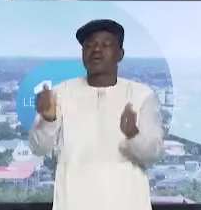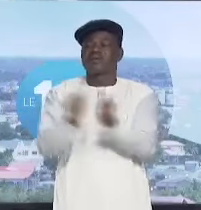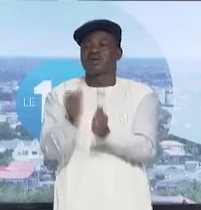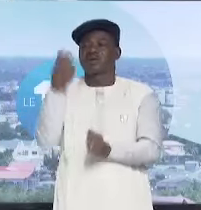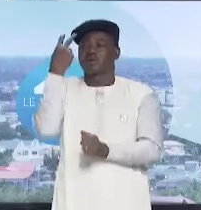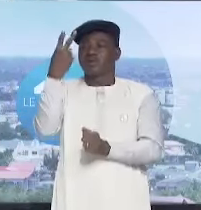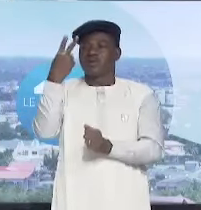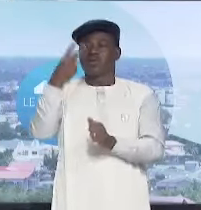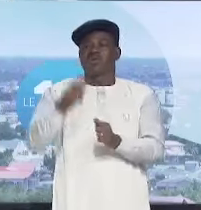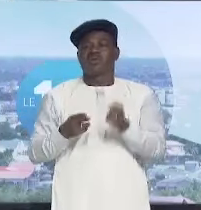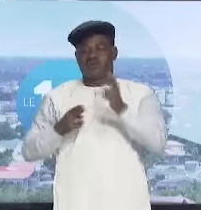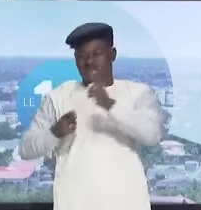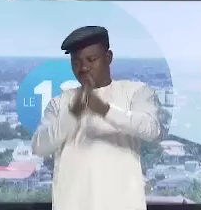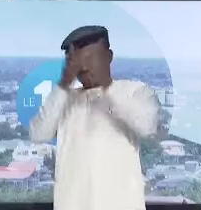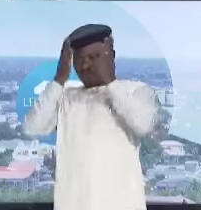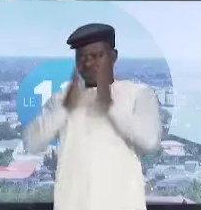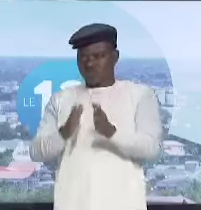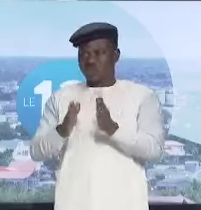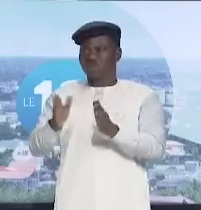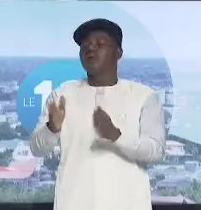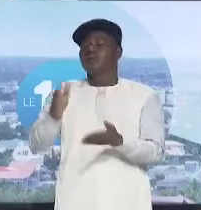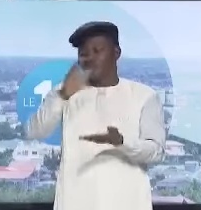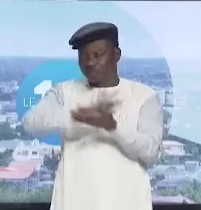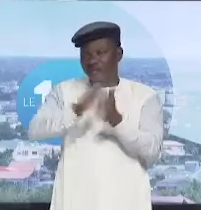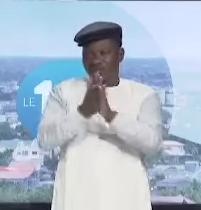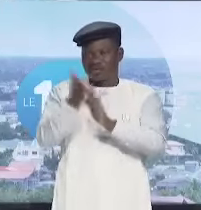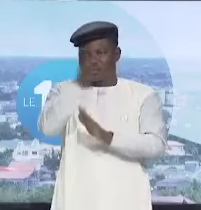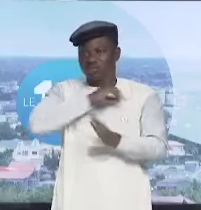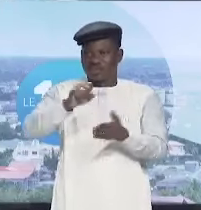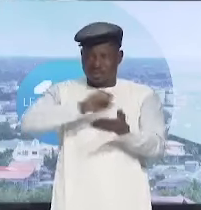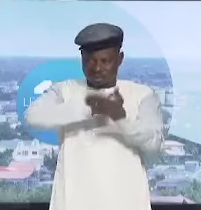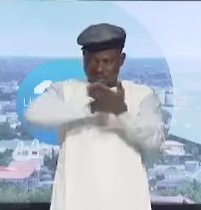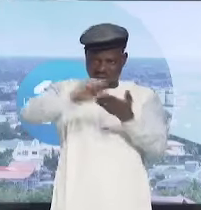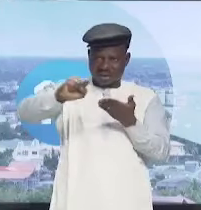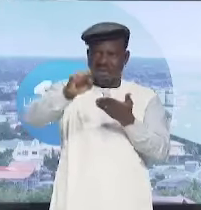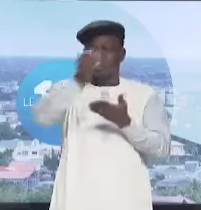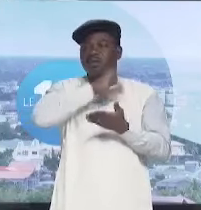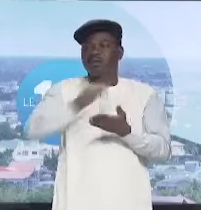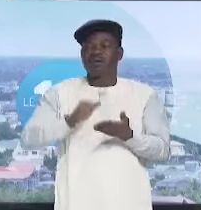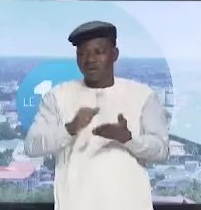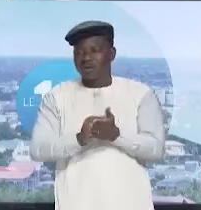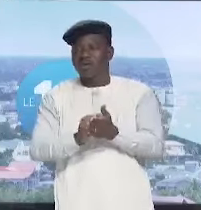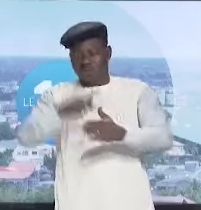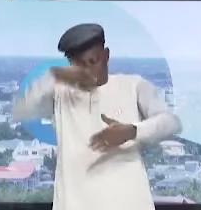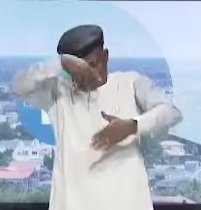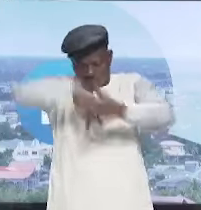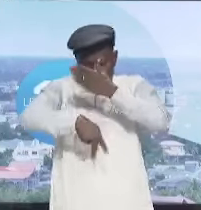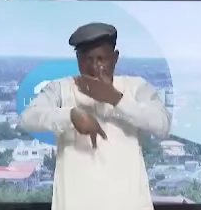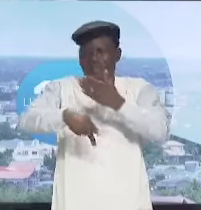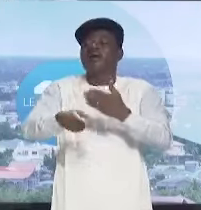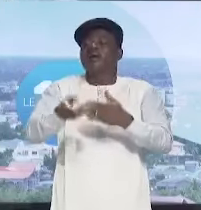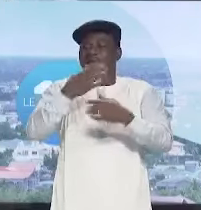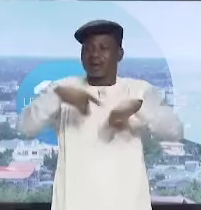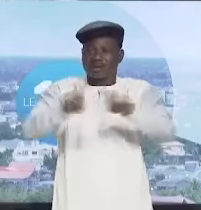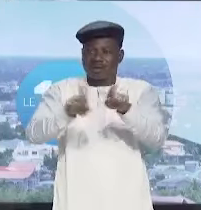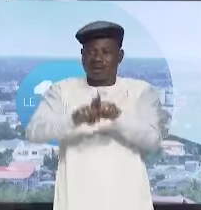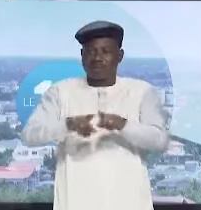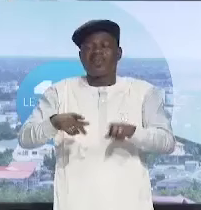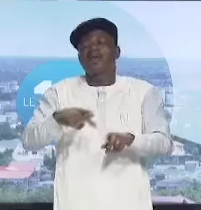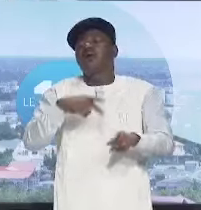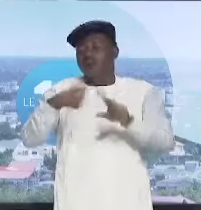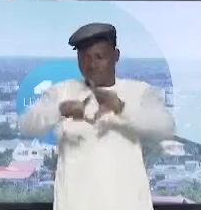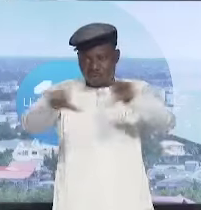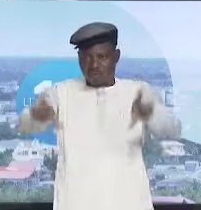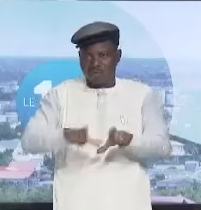Devenu sacré avec le temps, le puits est aujourd'hui le lieu de divers sacrifices. Présentation du puits de Dédougou avec